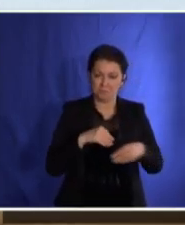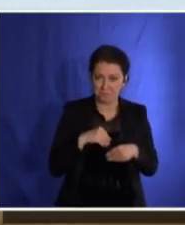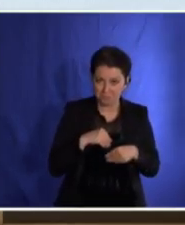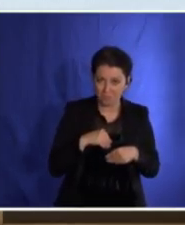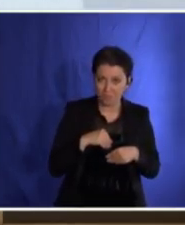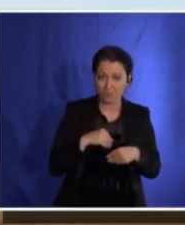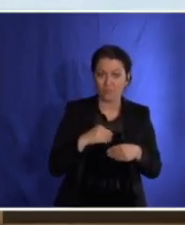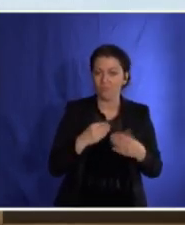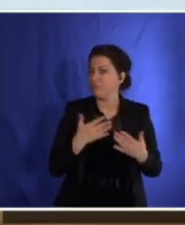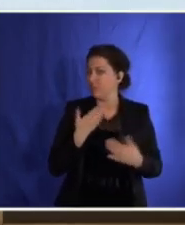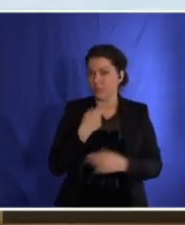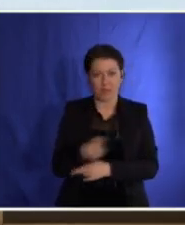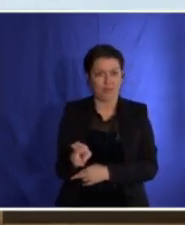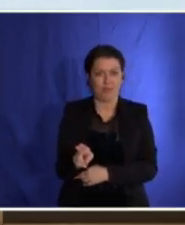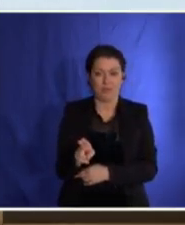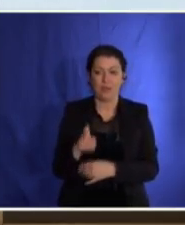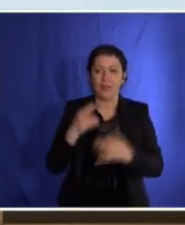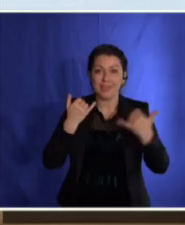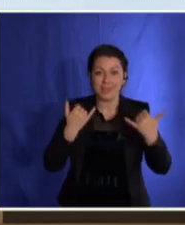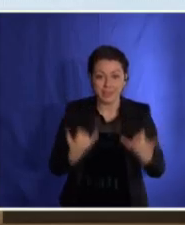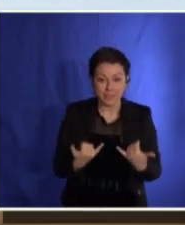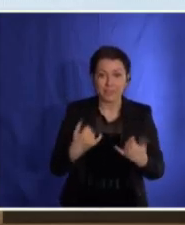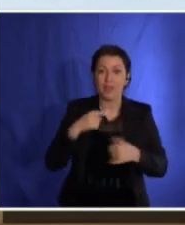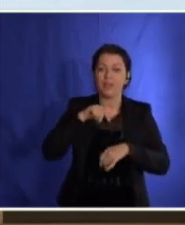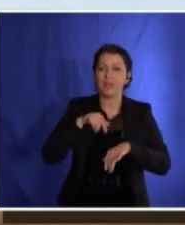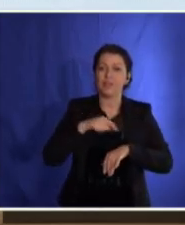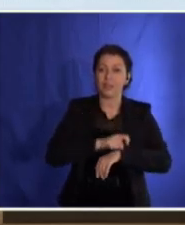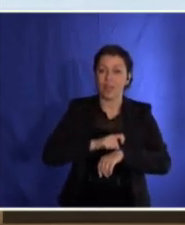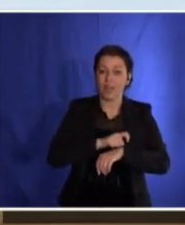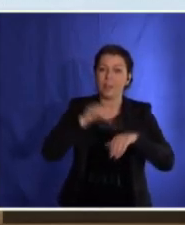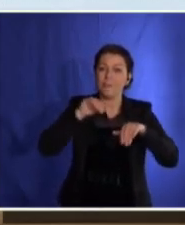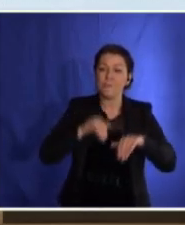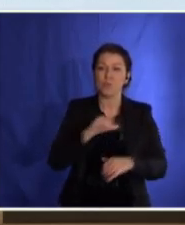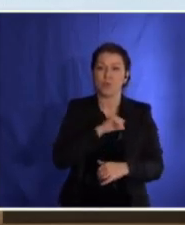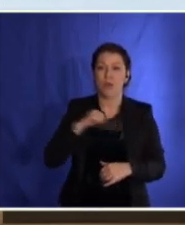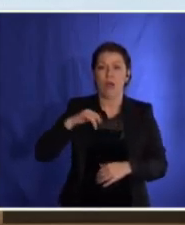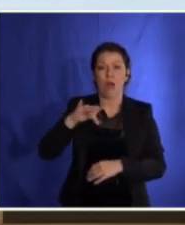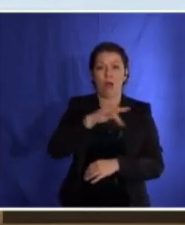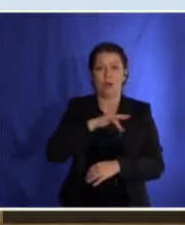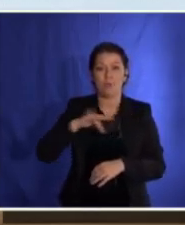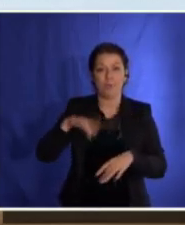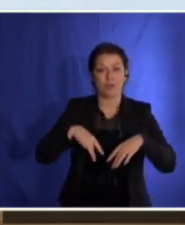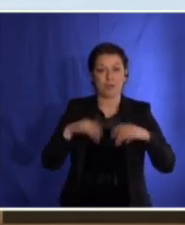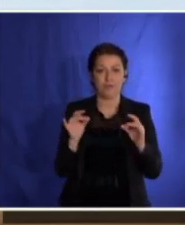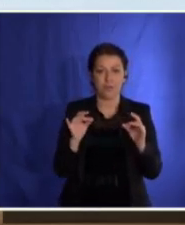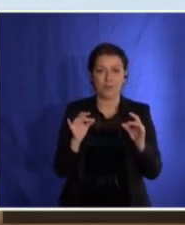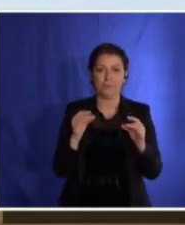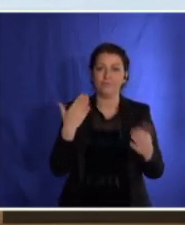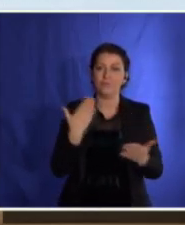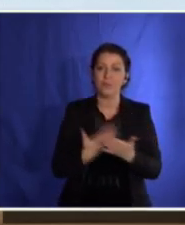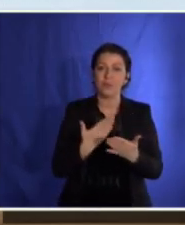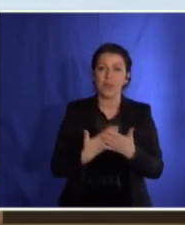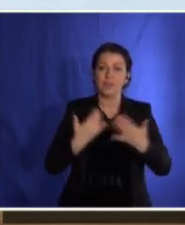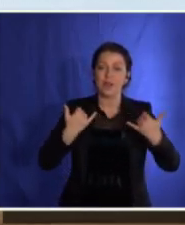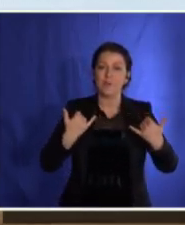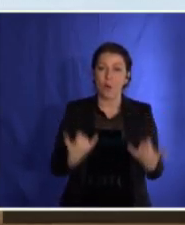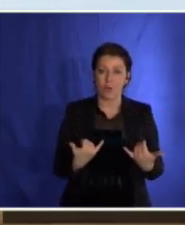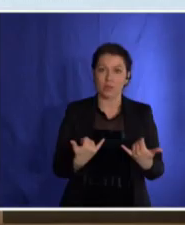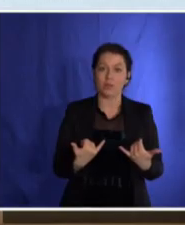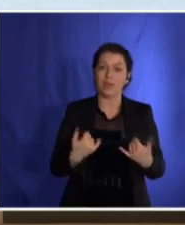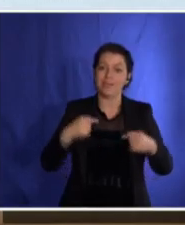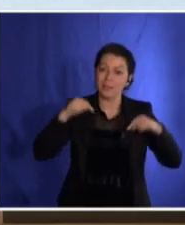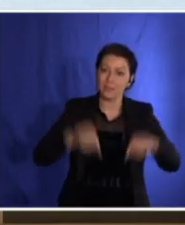Zeit müssen wir unseren Platz finden. Und deshalb starten wir heute in dieser